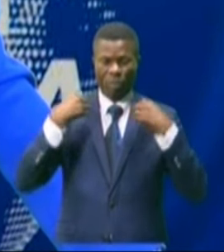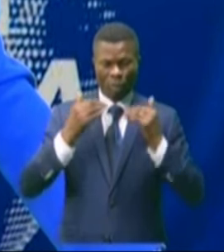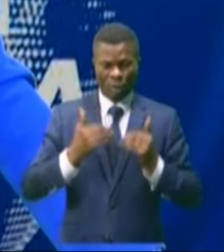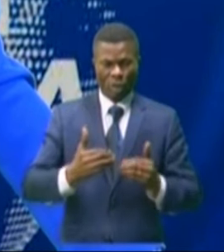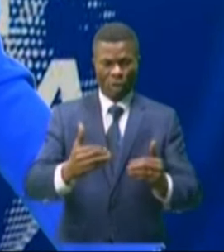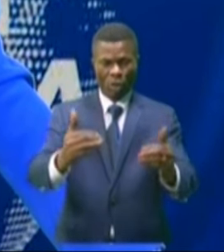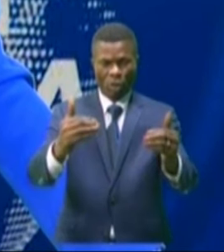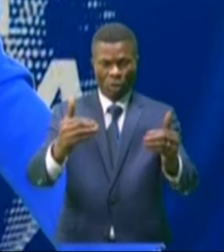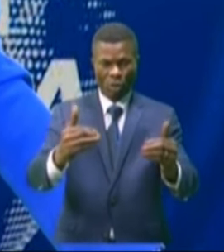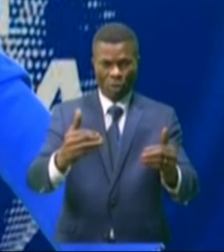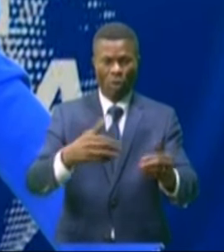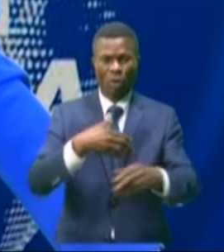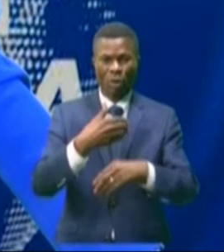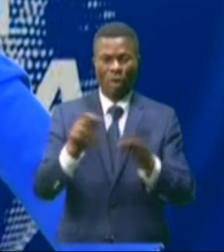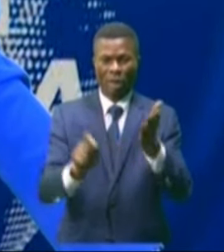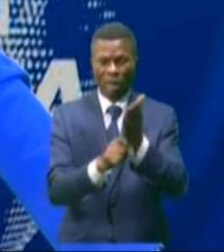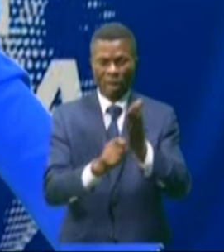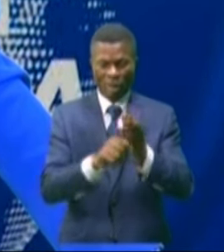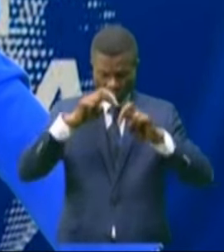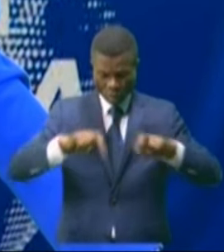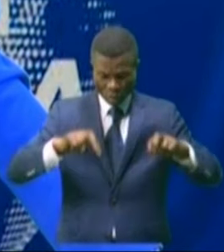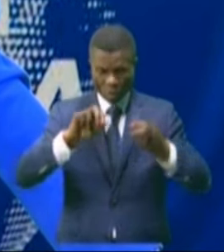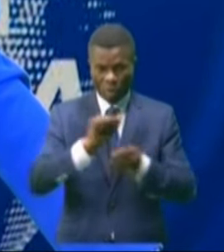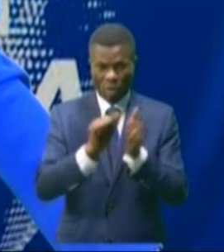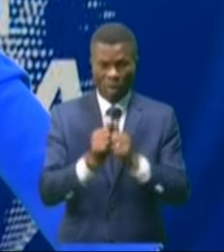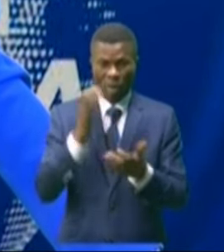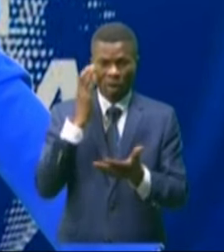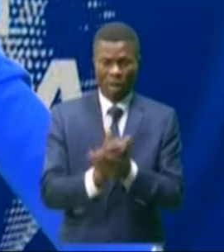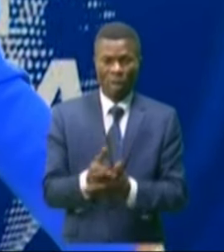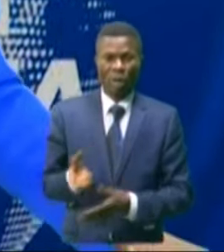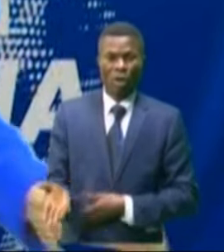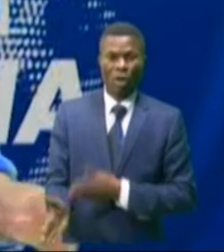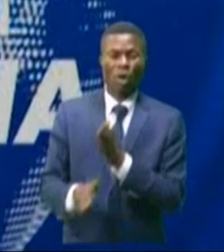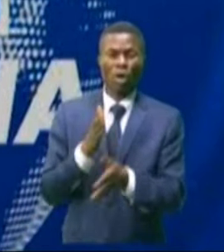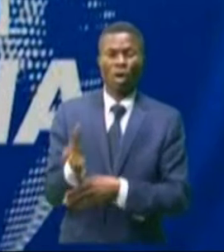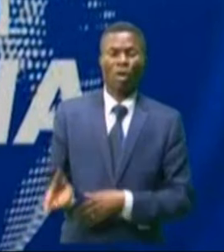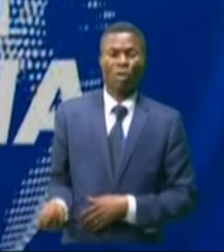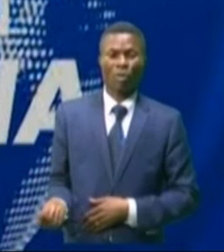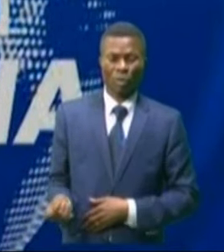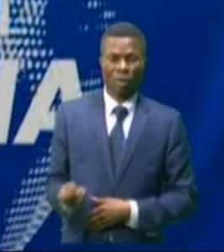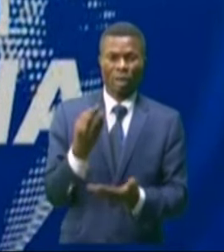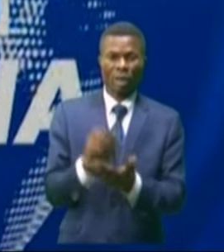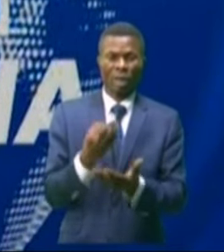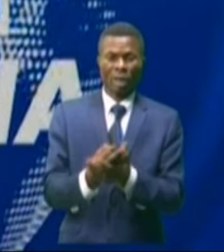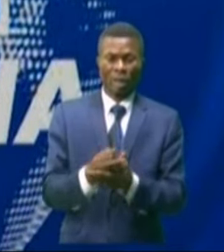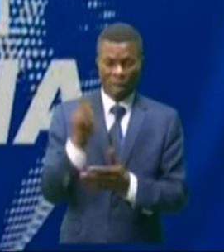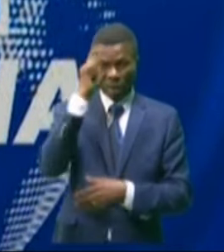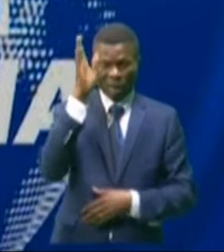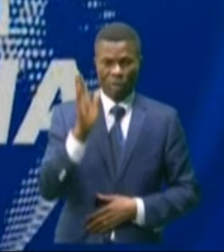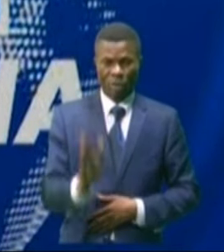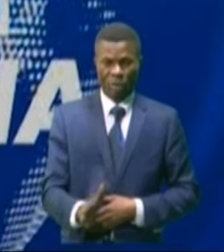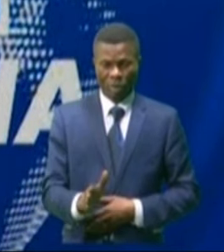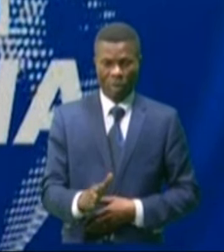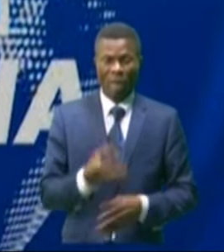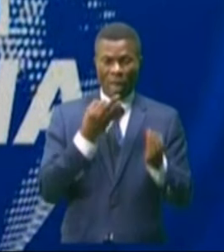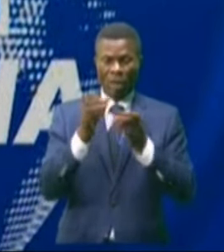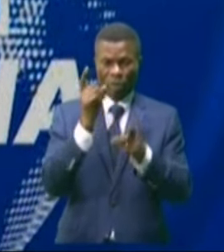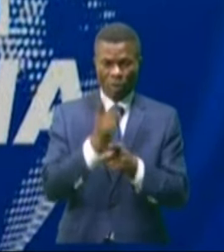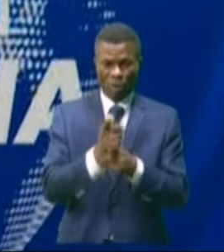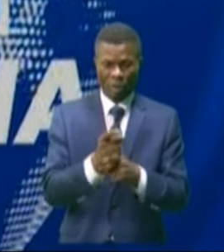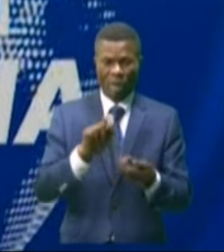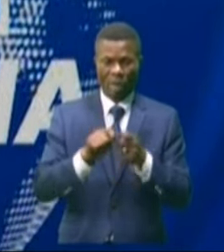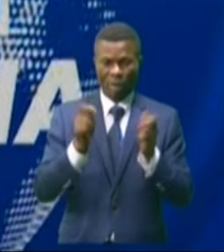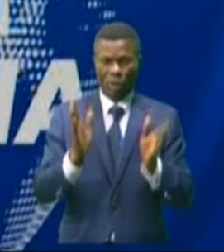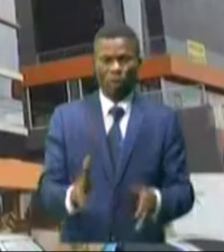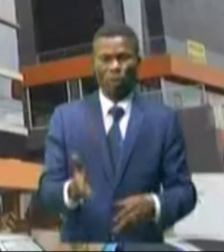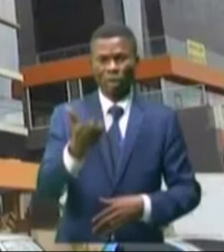poursuite pénale sur les techniques d'enquête en matière de lutte contre le blanchiment des capitaux et le financement du terrorisme. Des précisions avec Guy